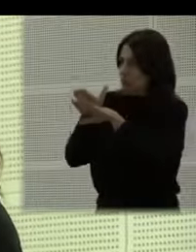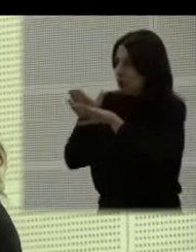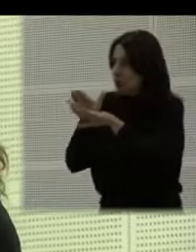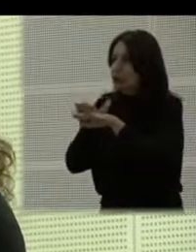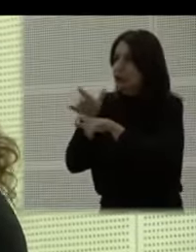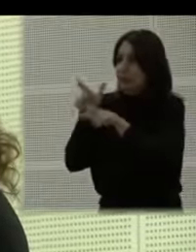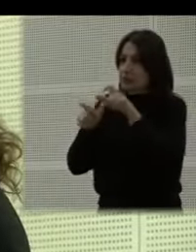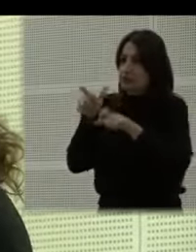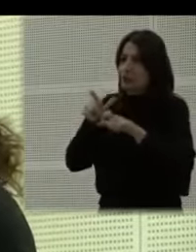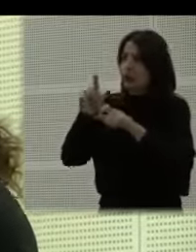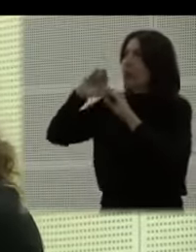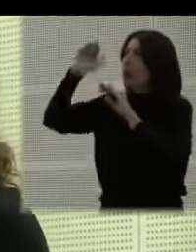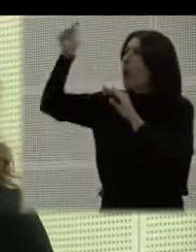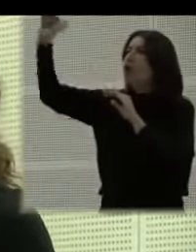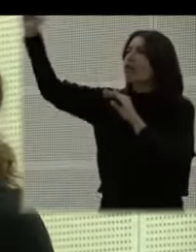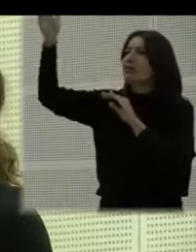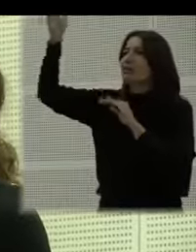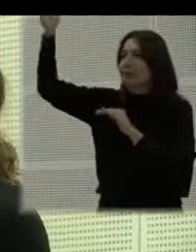sui monti,